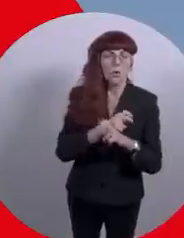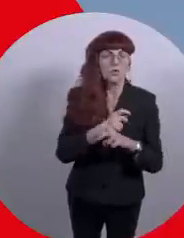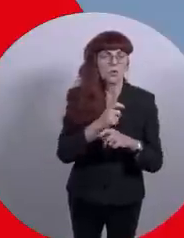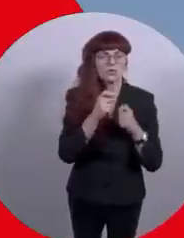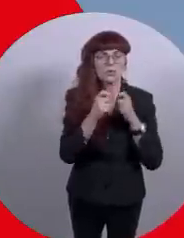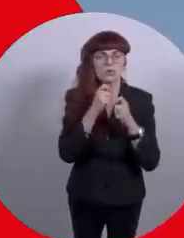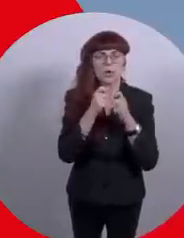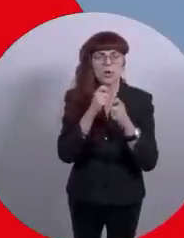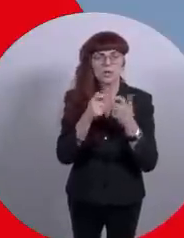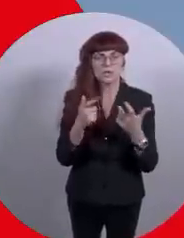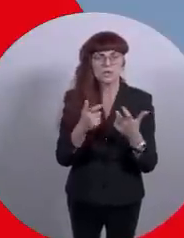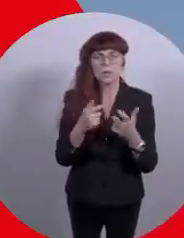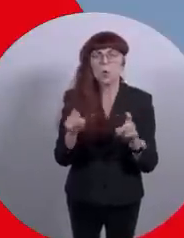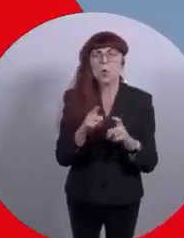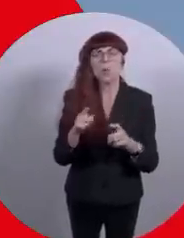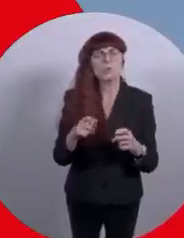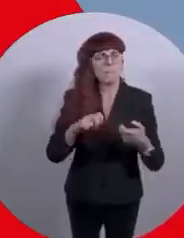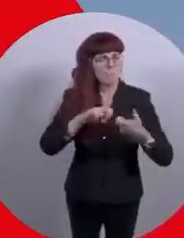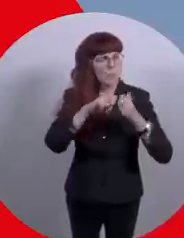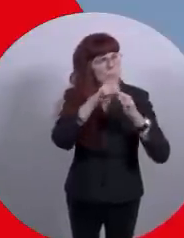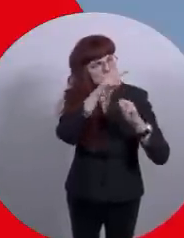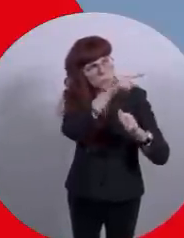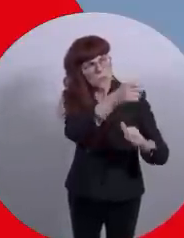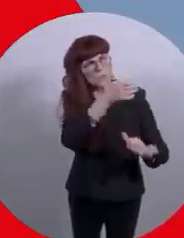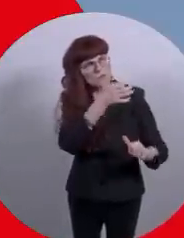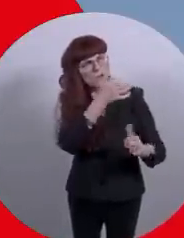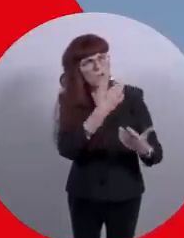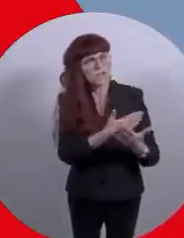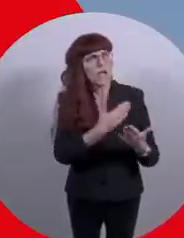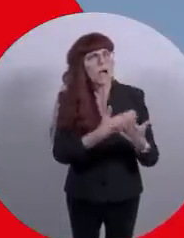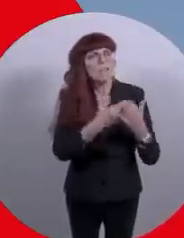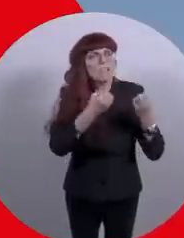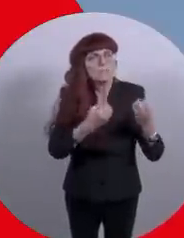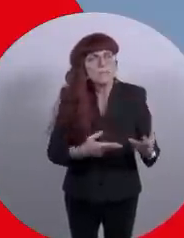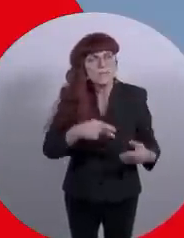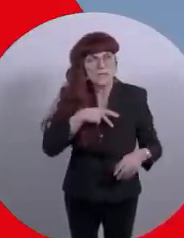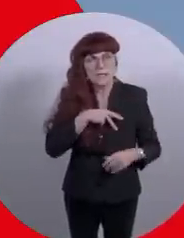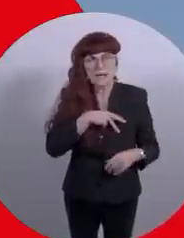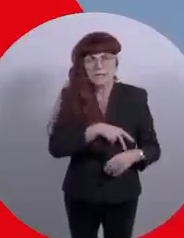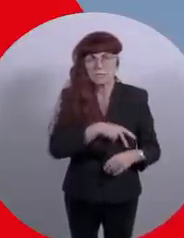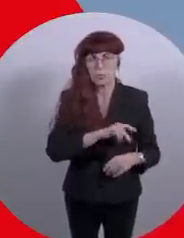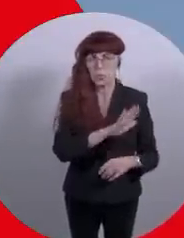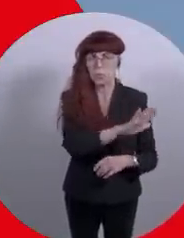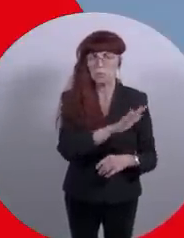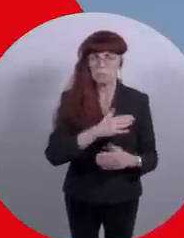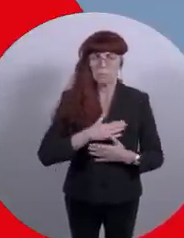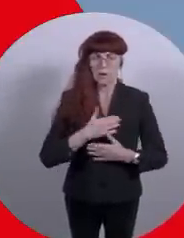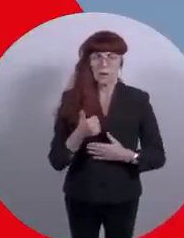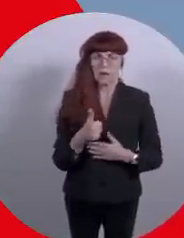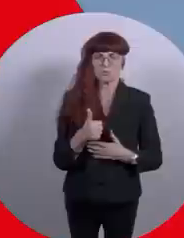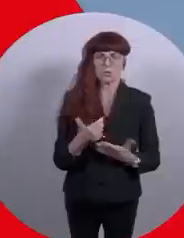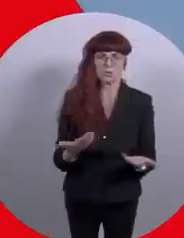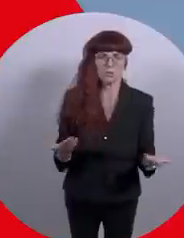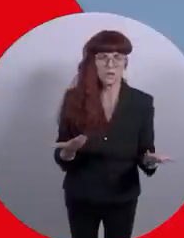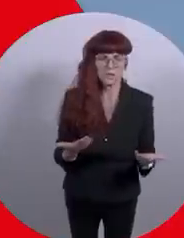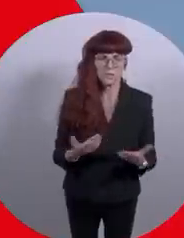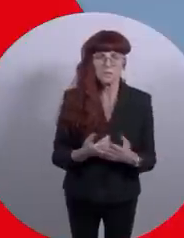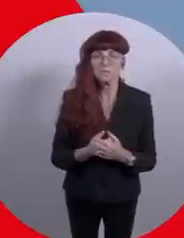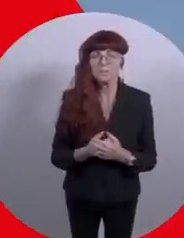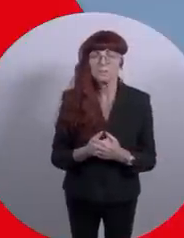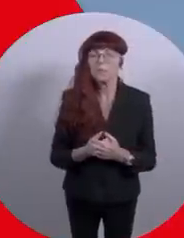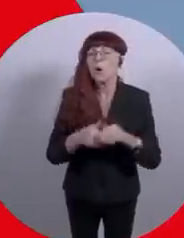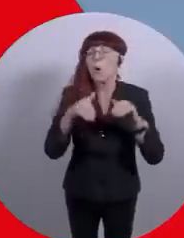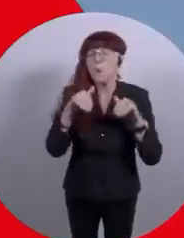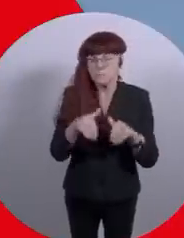und auch im Brüssel was passiert denn da in der SPÖ wie wird das eingeschätzt und eins muss man mal sagen bei allem